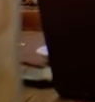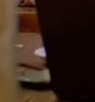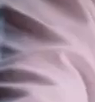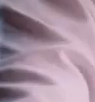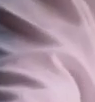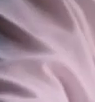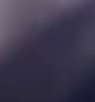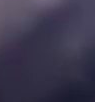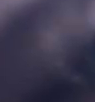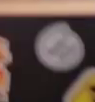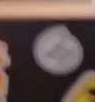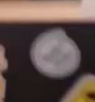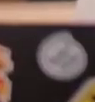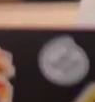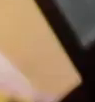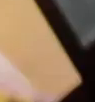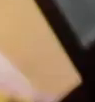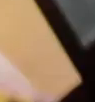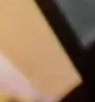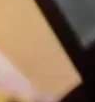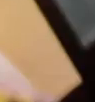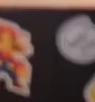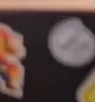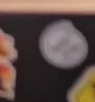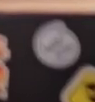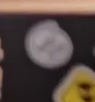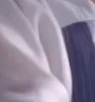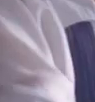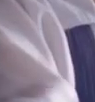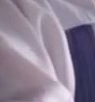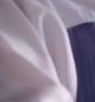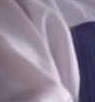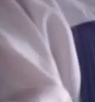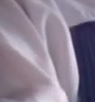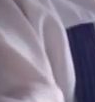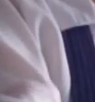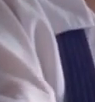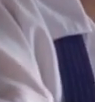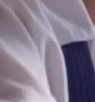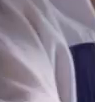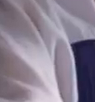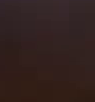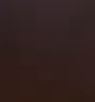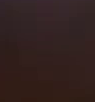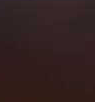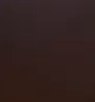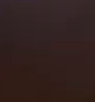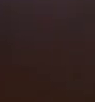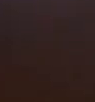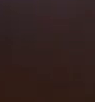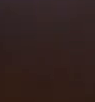Стать программистом никогда не поздно. Сегодня у тебя есть уникальная возможность изучать программирование